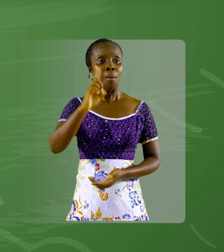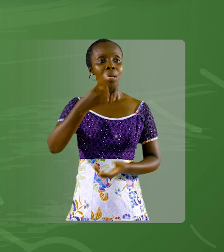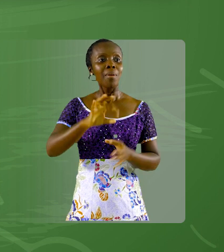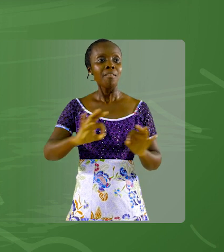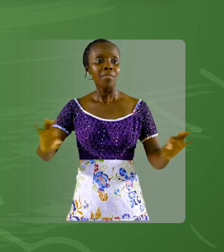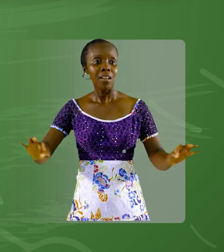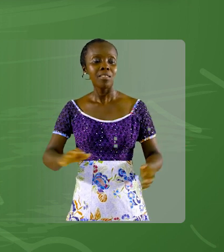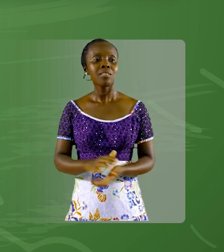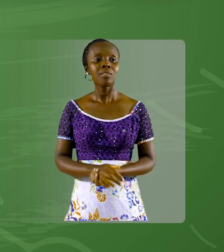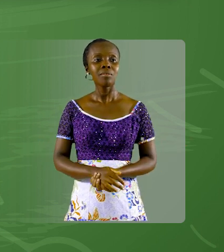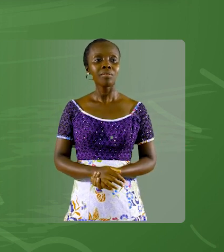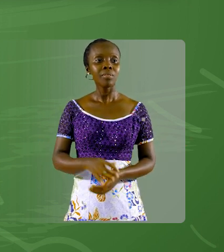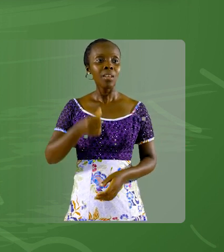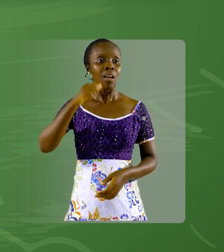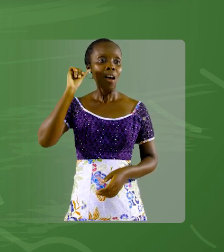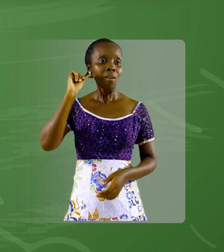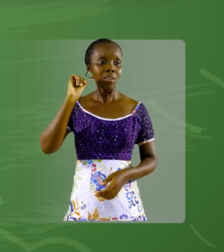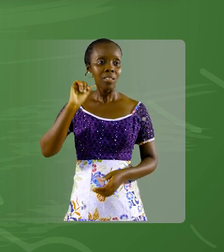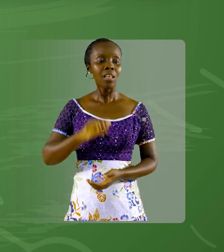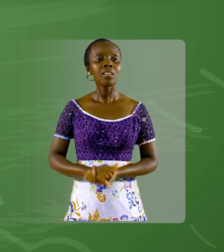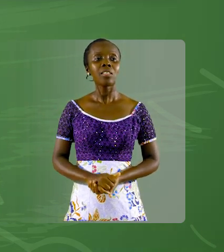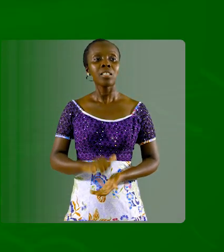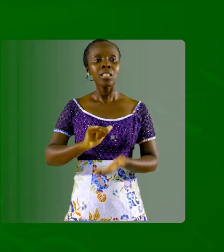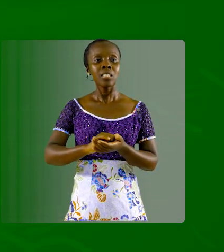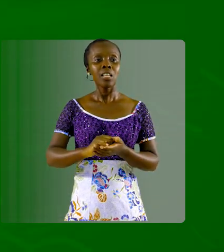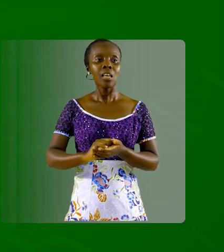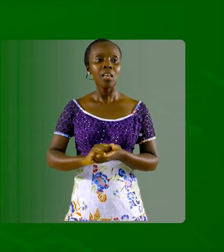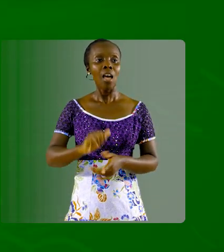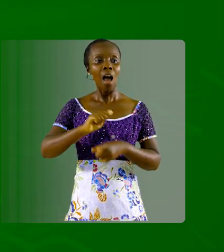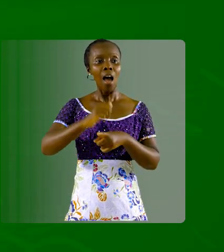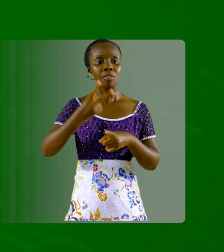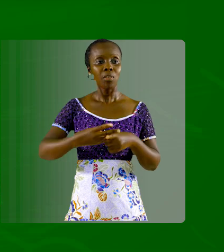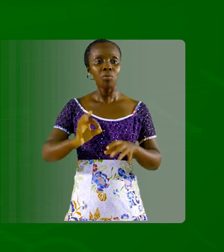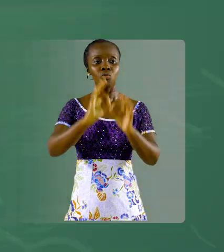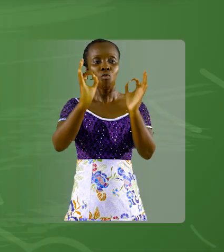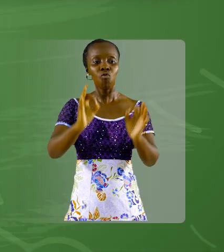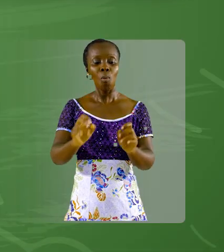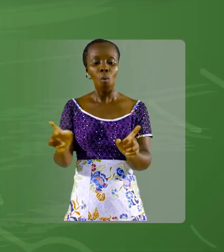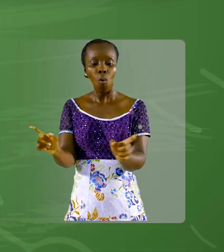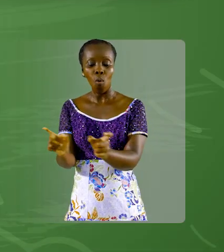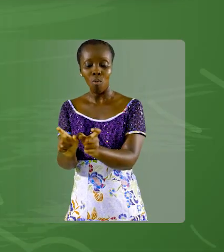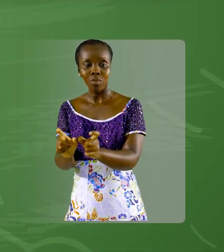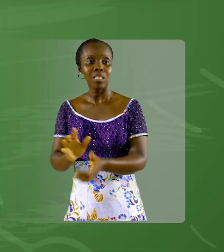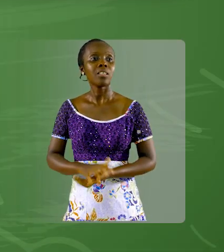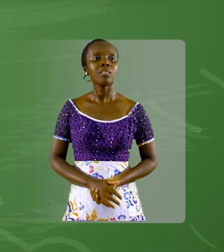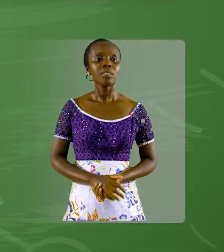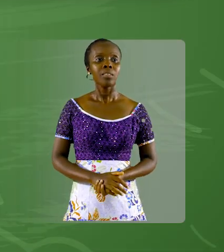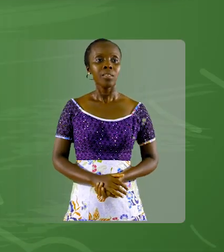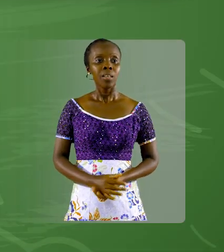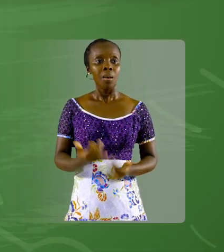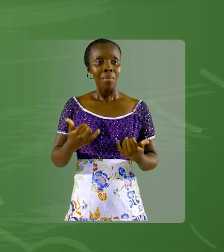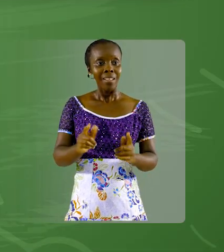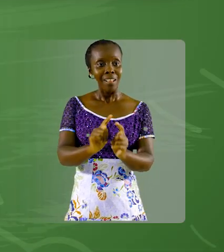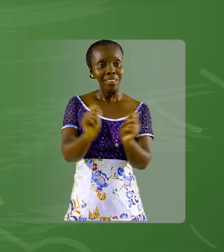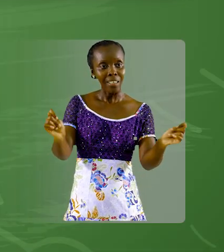avant-hier. C'est un adverbe de forme composée. Nous avons aussi très, qui est